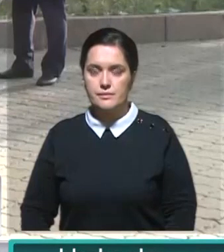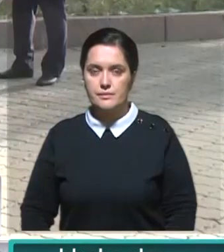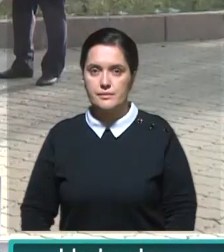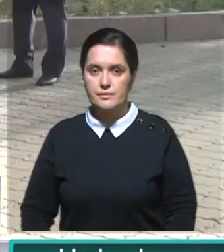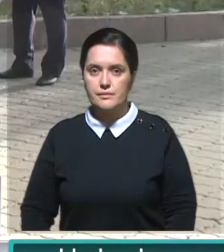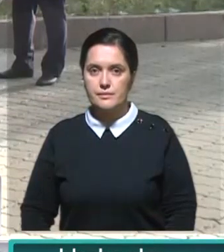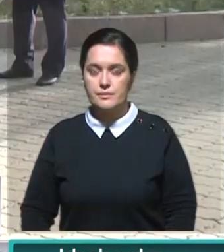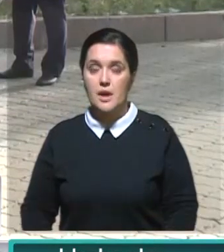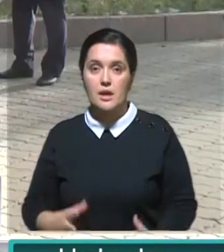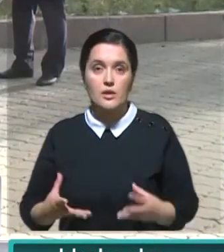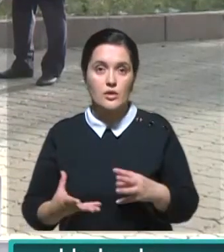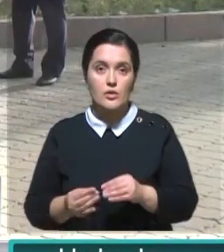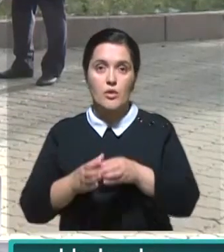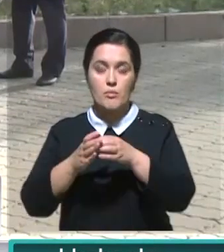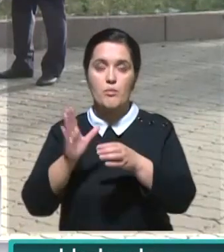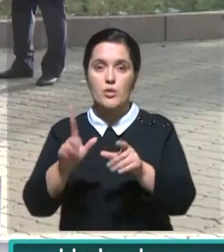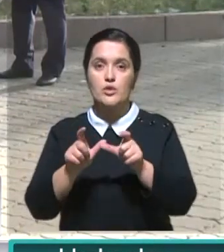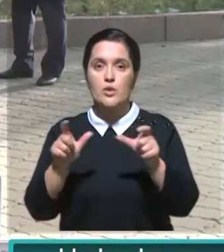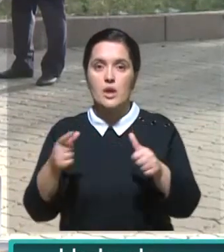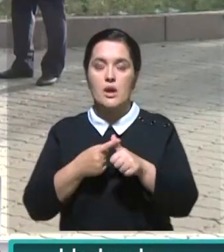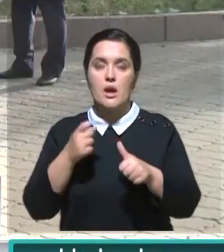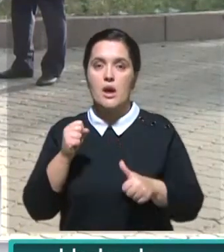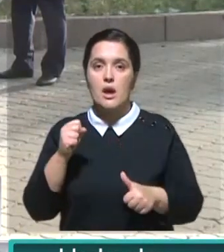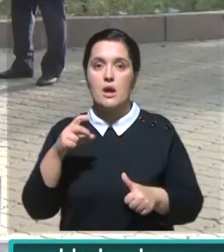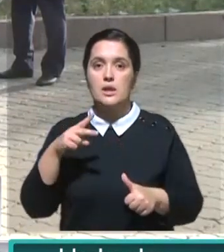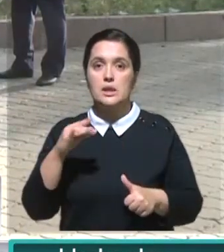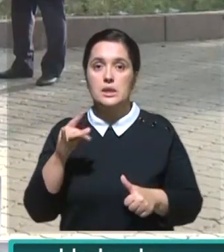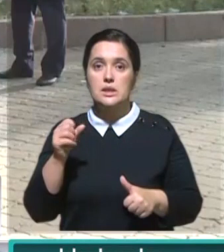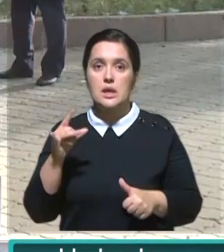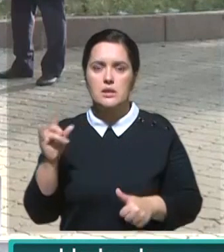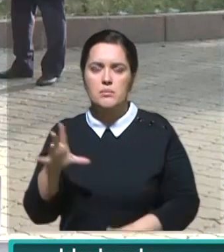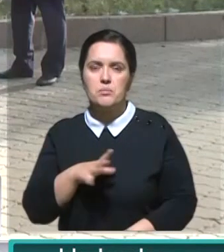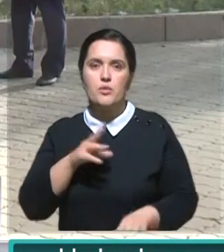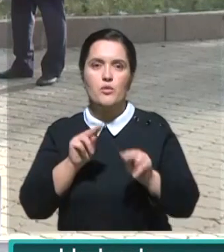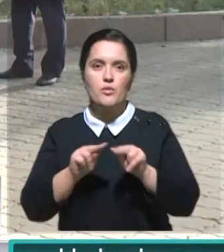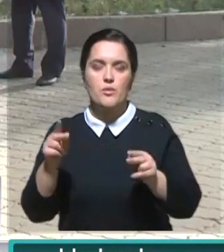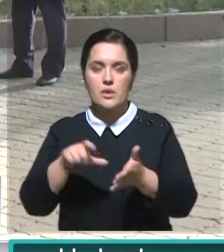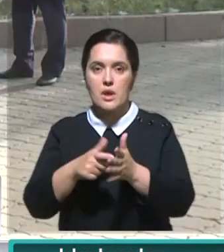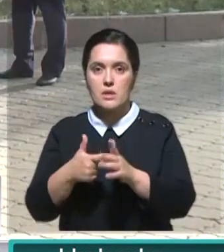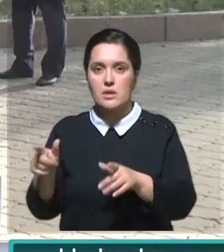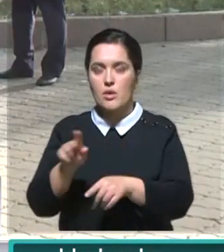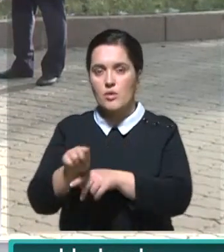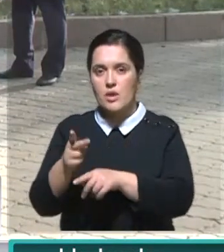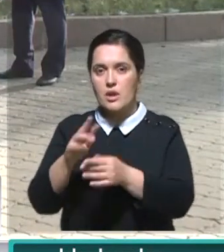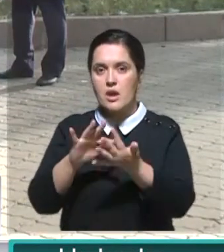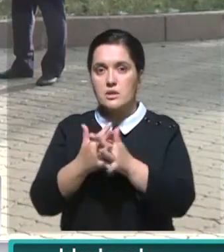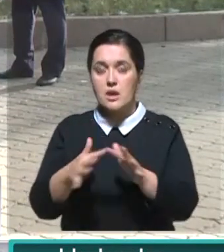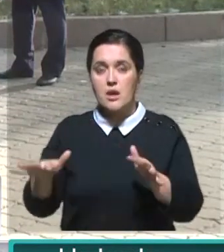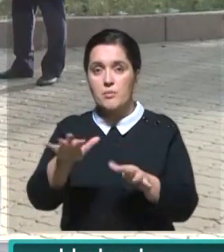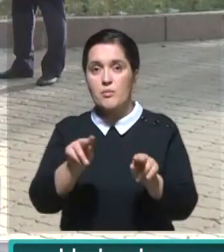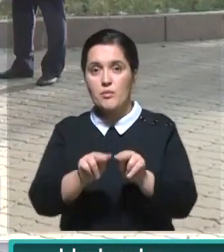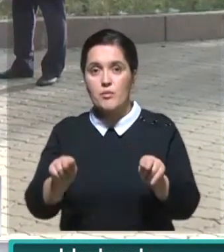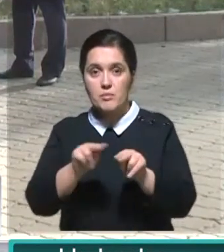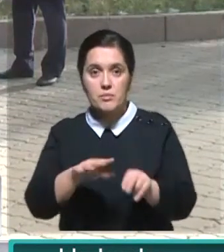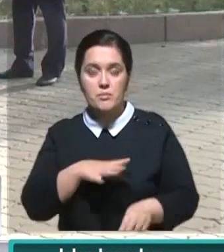Итоги экспедиции подведем в школе имени Алтынсарина. Там когда-то были педагогические классы. В них готовили учителей для сельской местности. В них преподавал